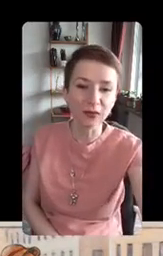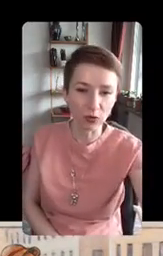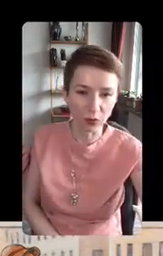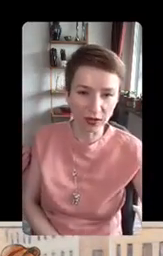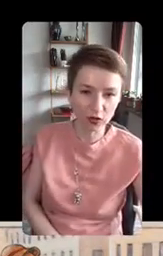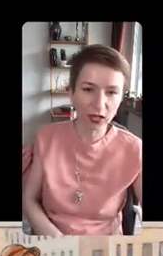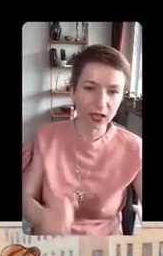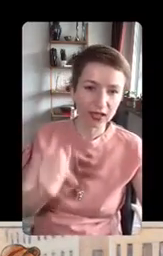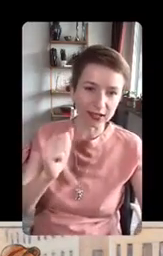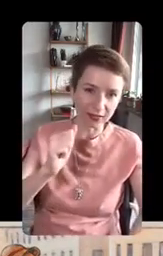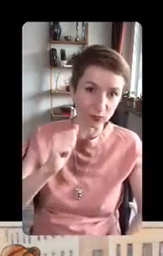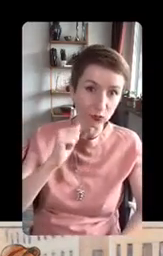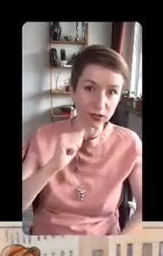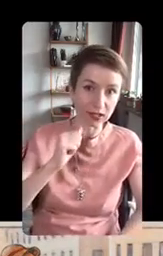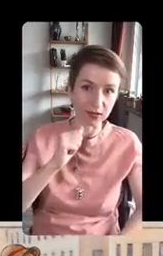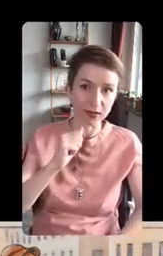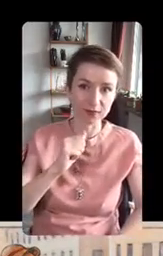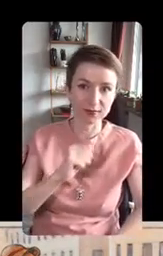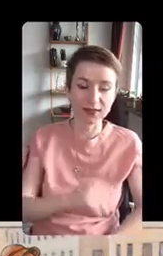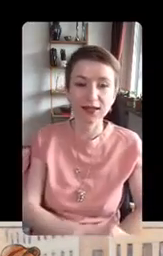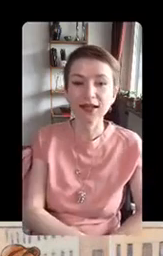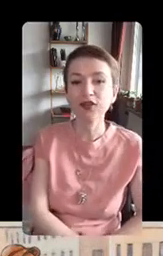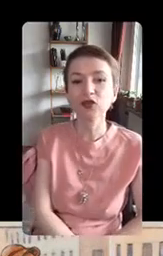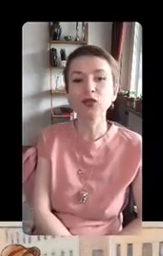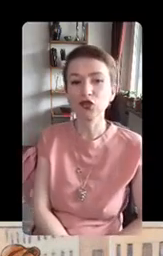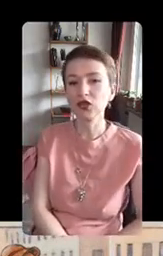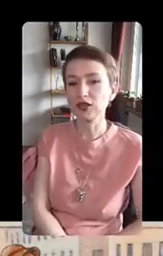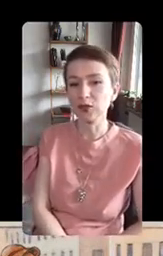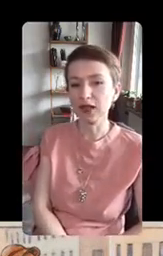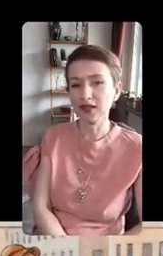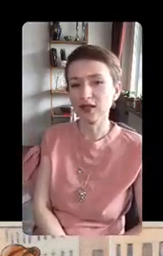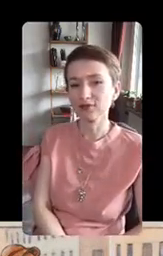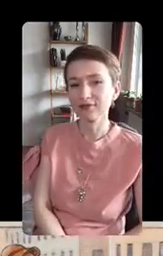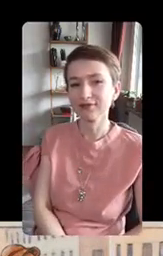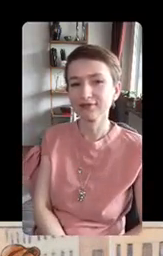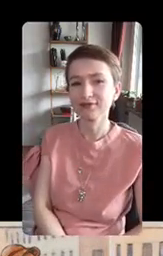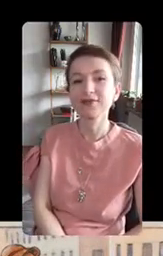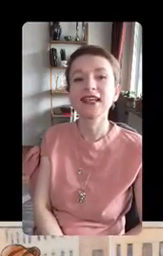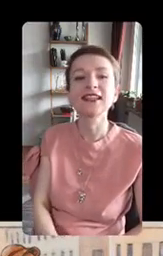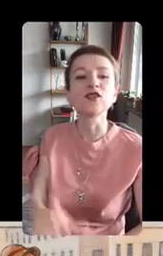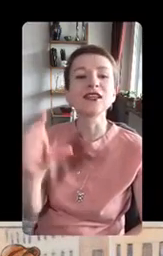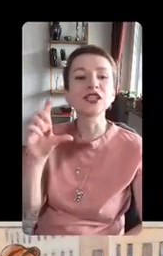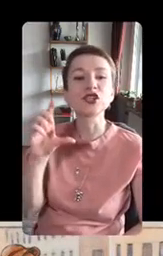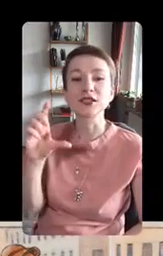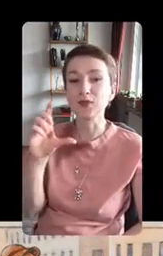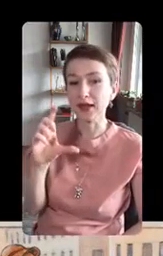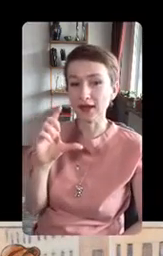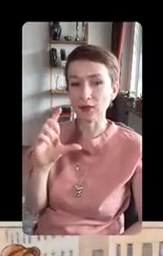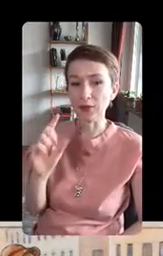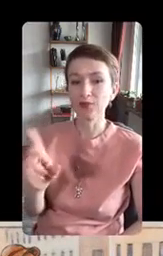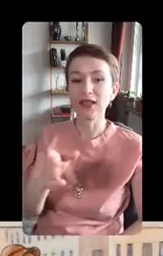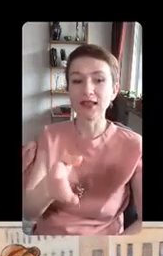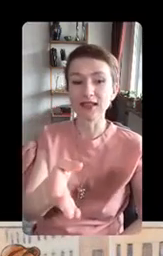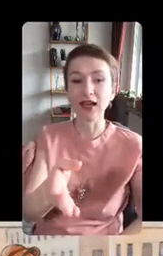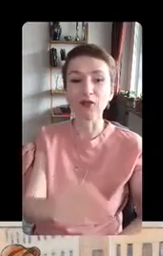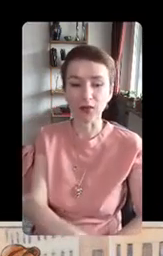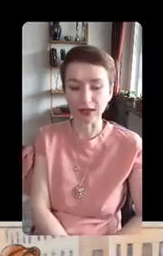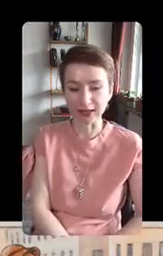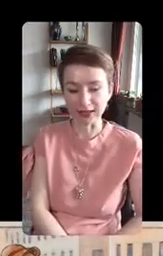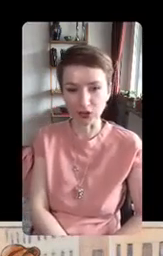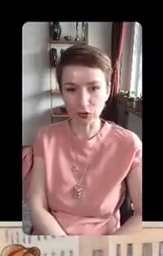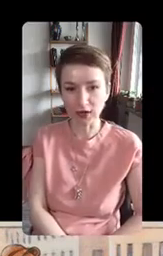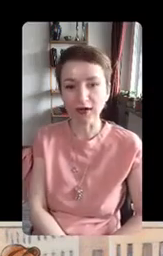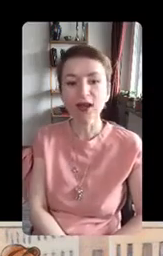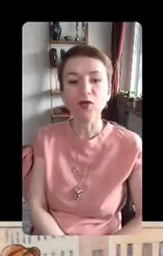внимание, дети покупают такие букетики. Как вы думаете, что это за букетики? Это веточки с перьями. Я не зря